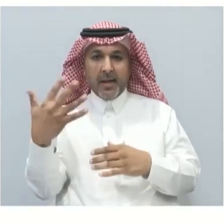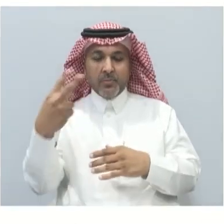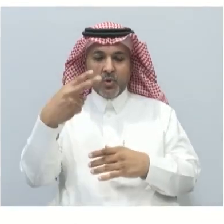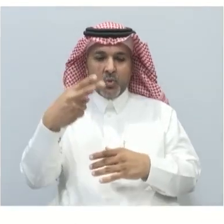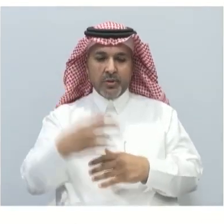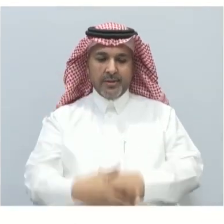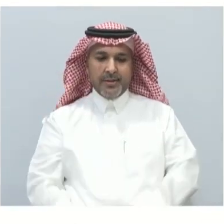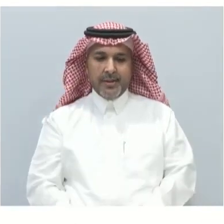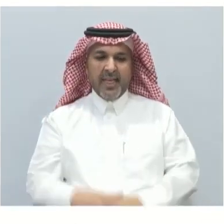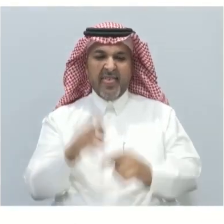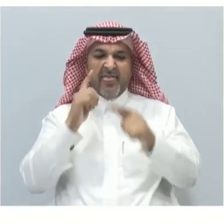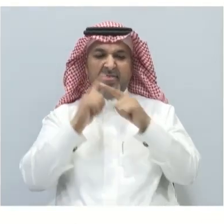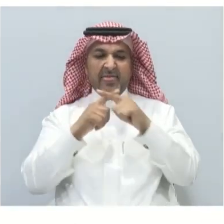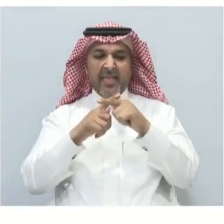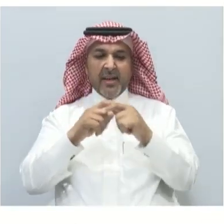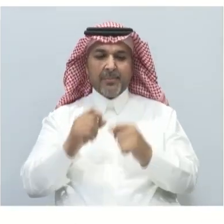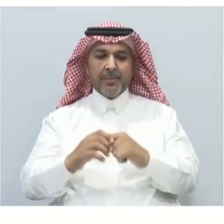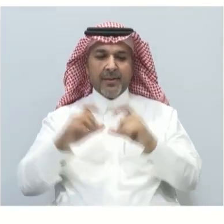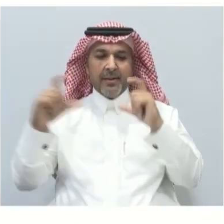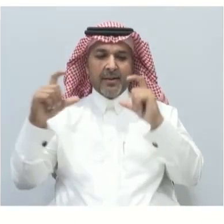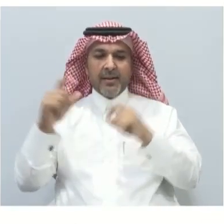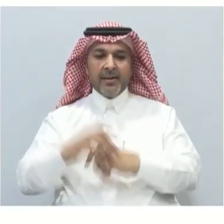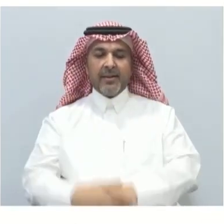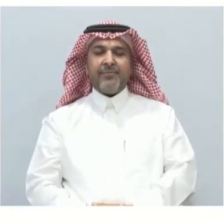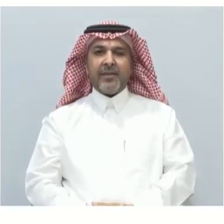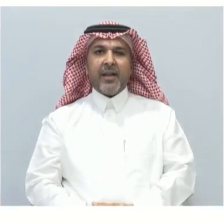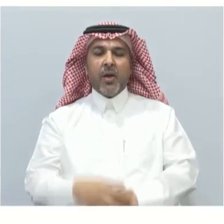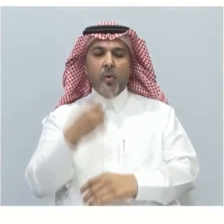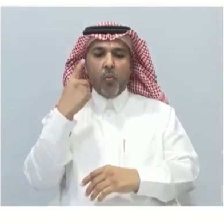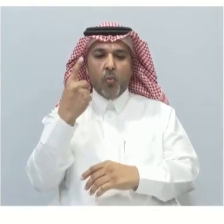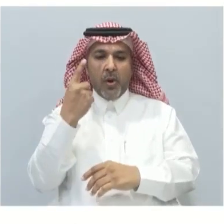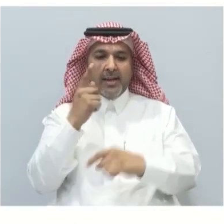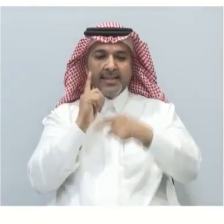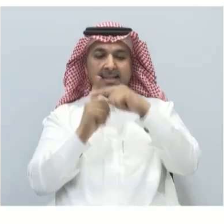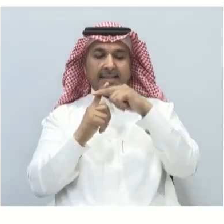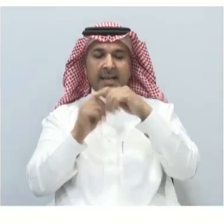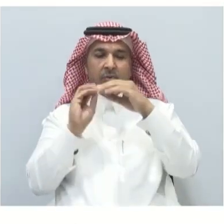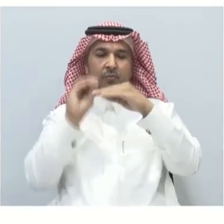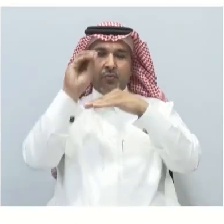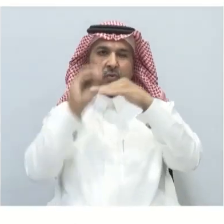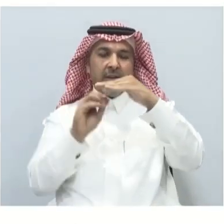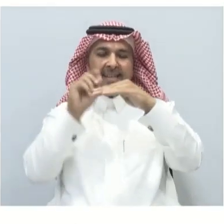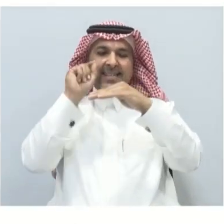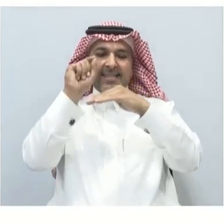25000 ضرب افتح قوس 1 ز نفتح كسر